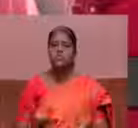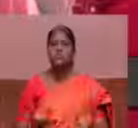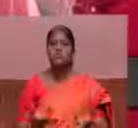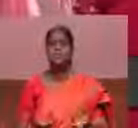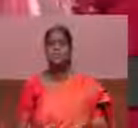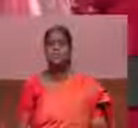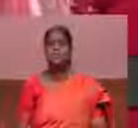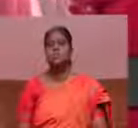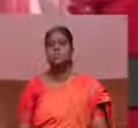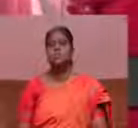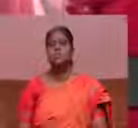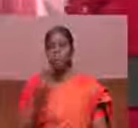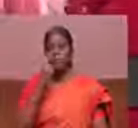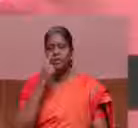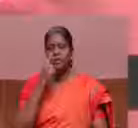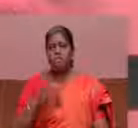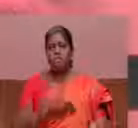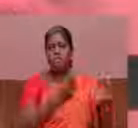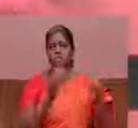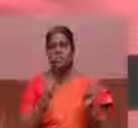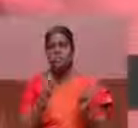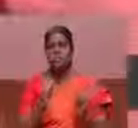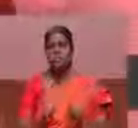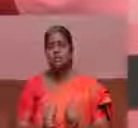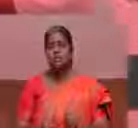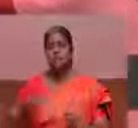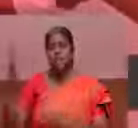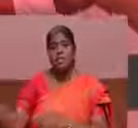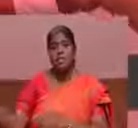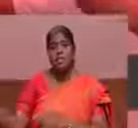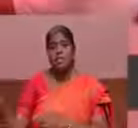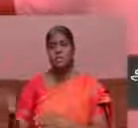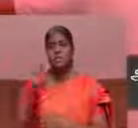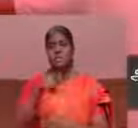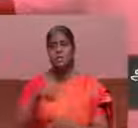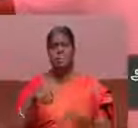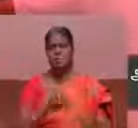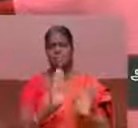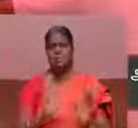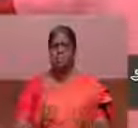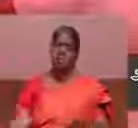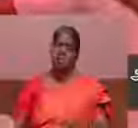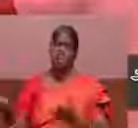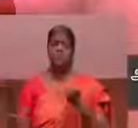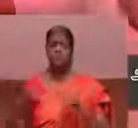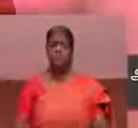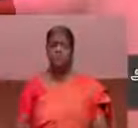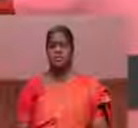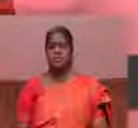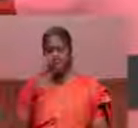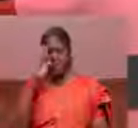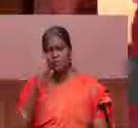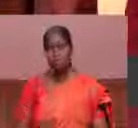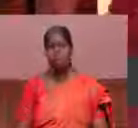எக்ஸ்கியூஸ் மீ சார், பெண்களுக்கான வரிசை எங்க இருக்கு? அந்த பக்கம் இருக்கு. ஆனா நீங்க வரிசையில் நிக்க வேணாம், நேரடியாக உள்ள போயிடலாம்.